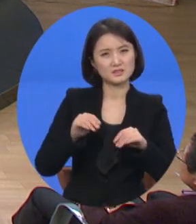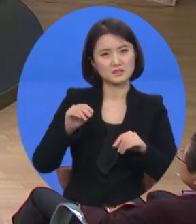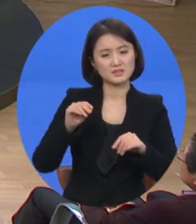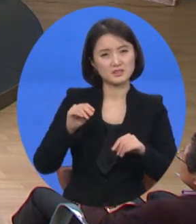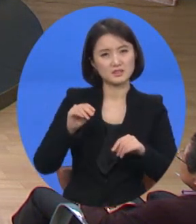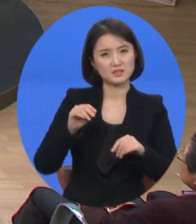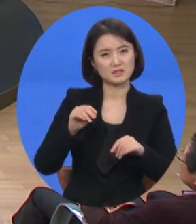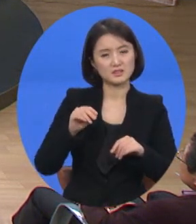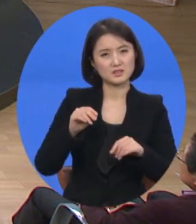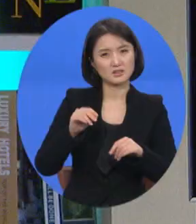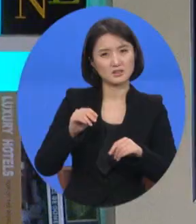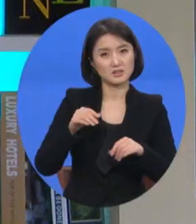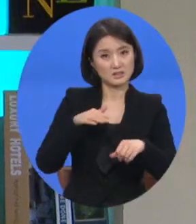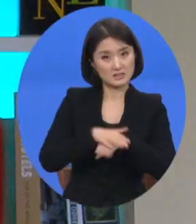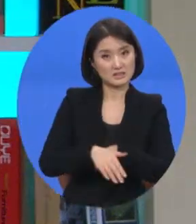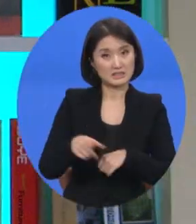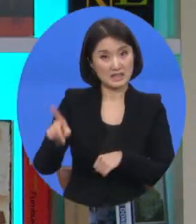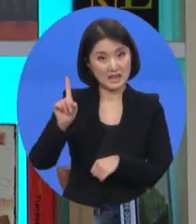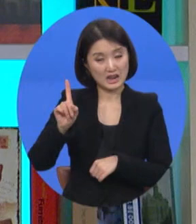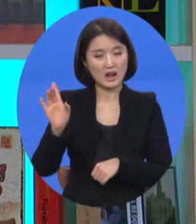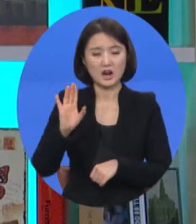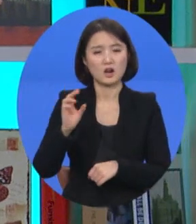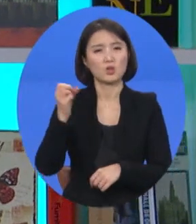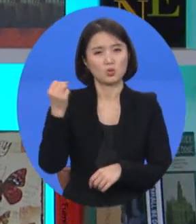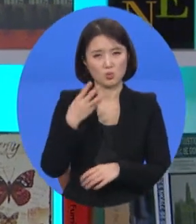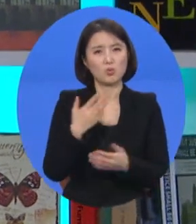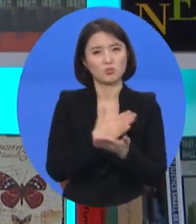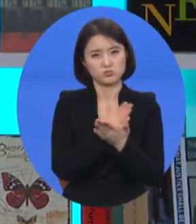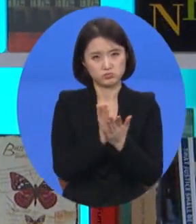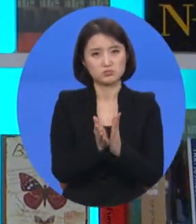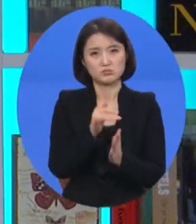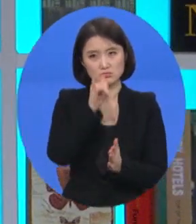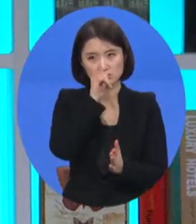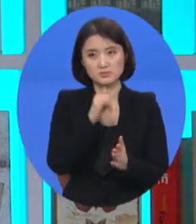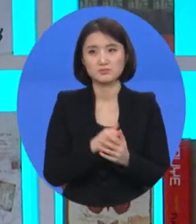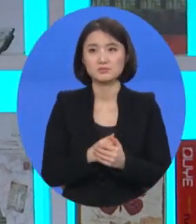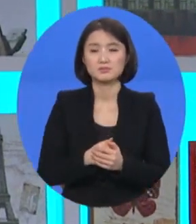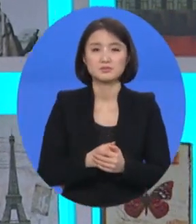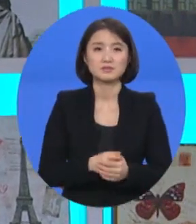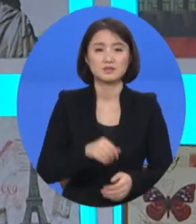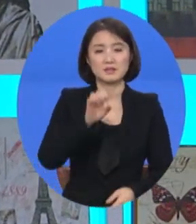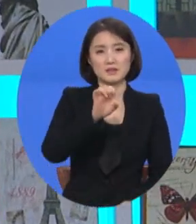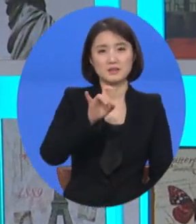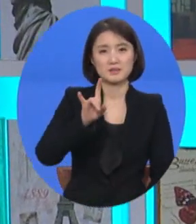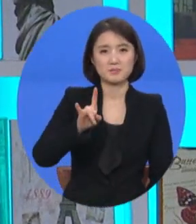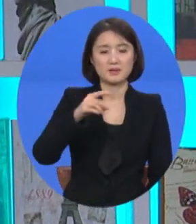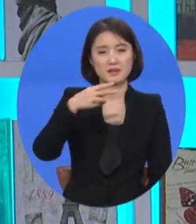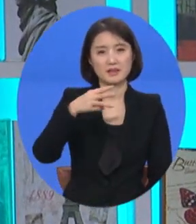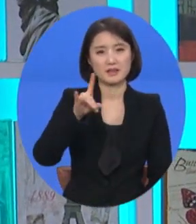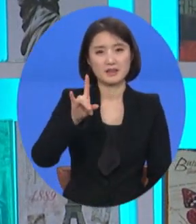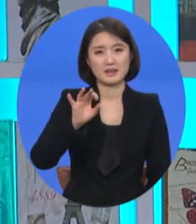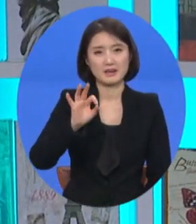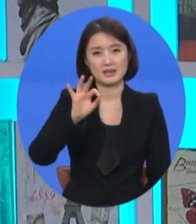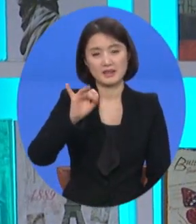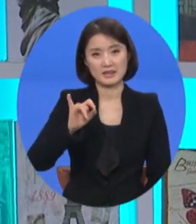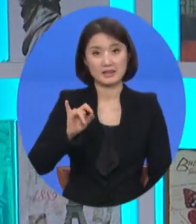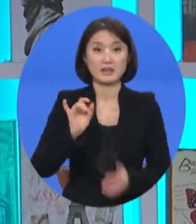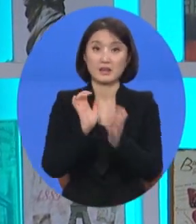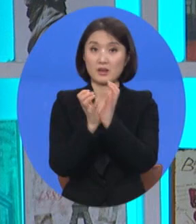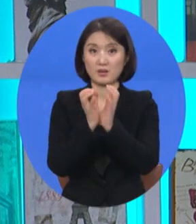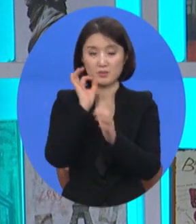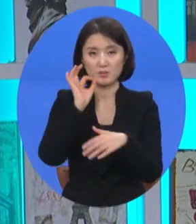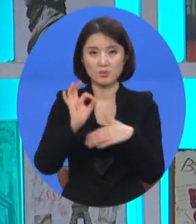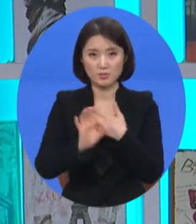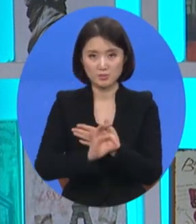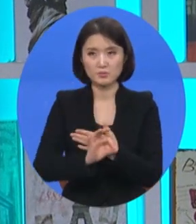없습니까 그렇지 않습니다 가령 패랭이 고 또 석주 콰 라고 할 때 그 죽자 의 발음이